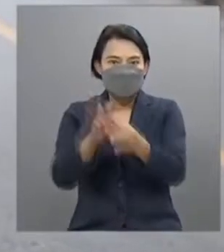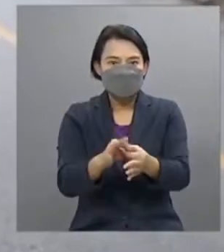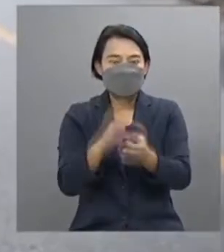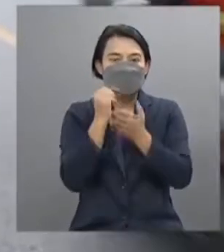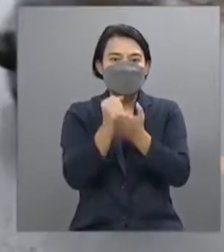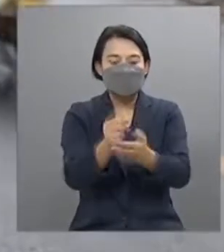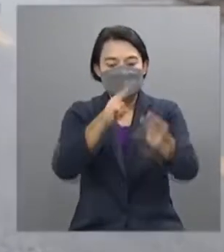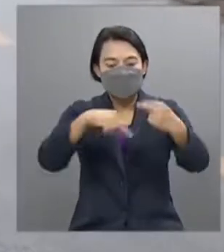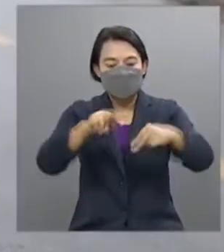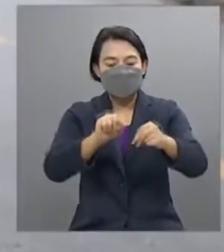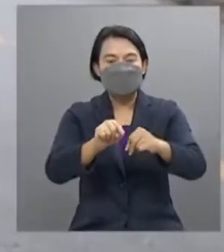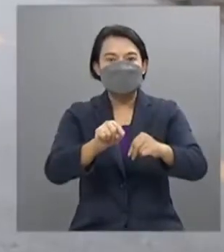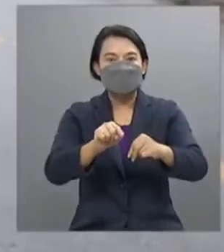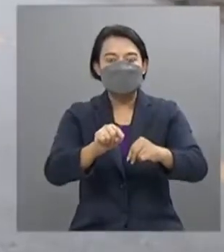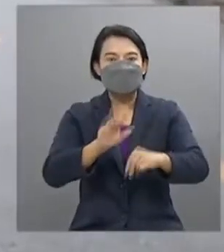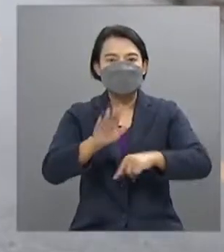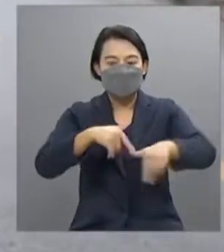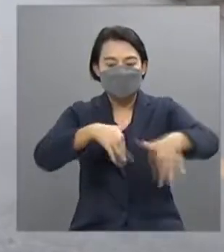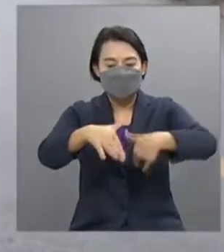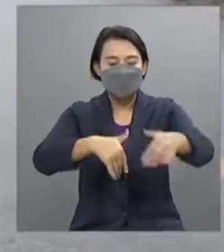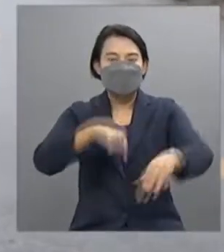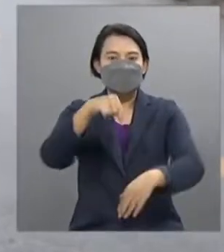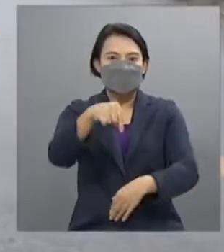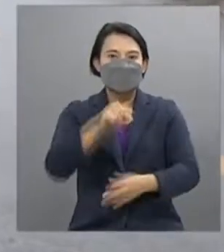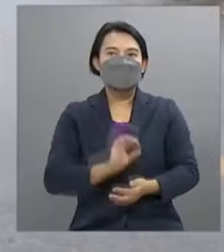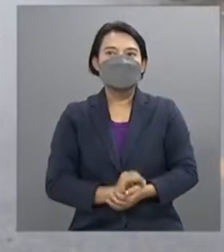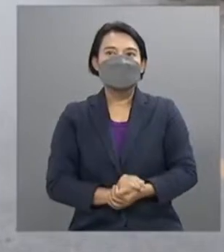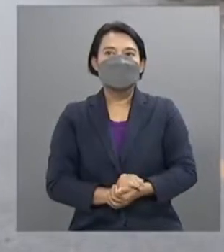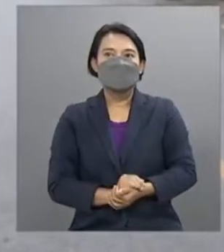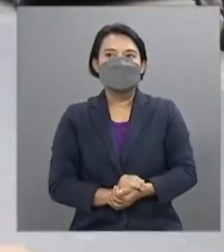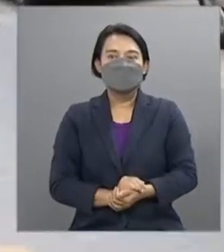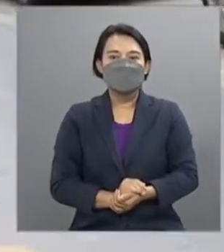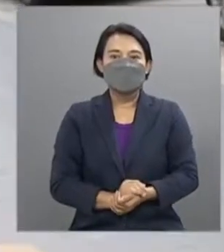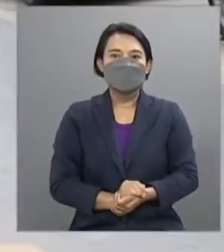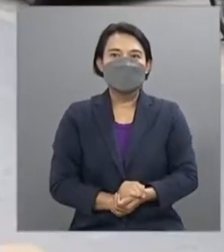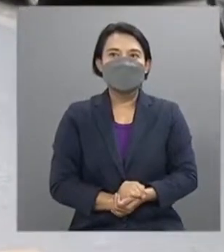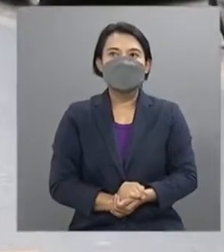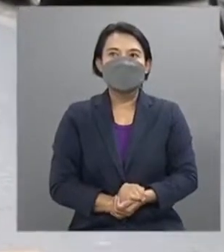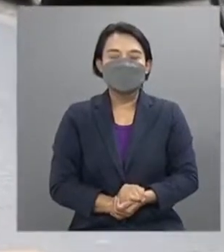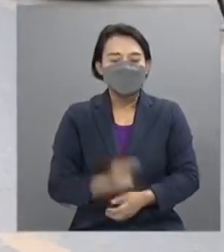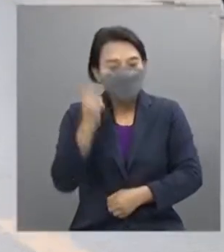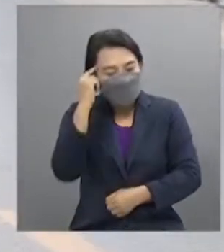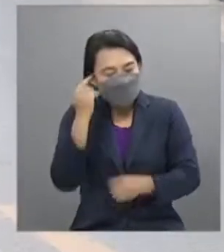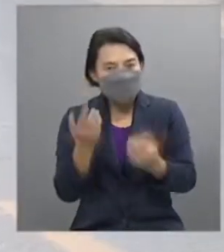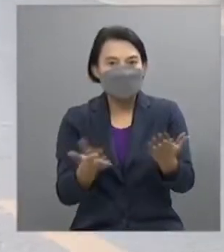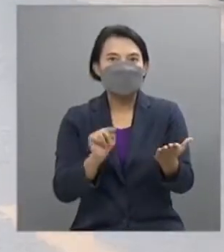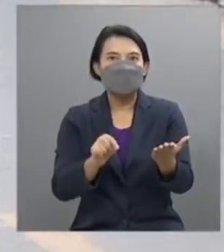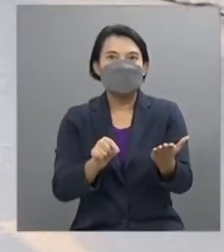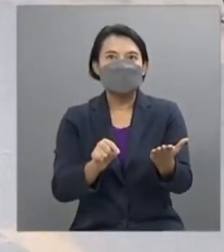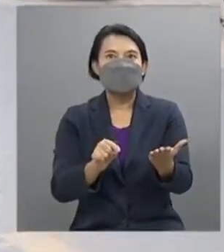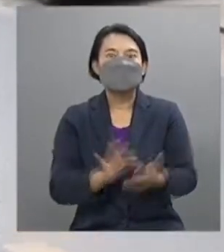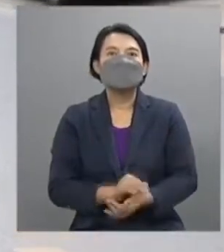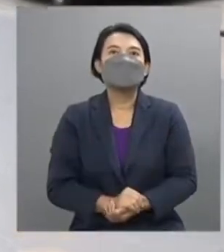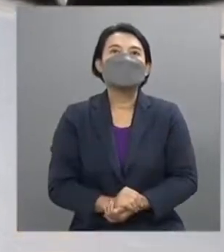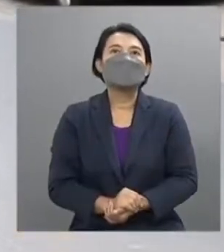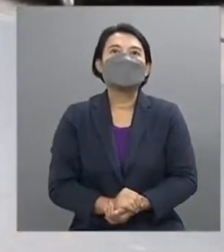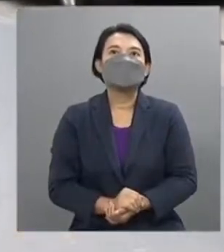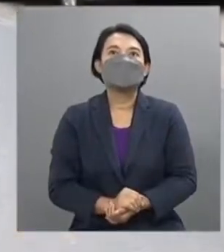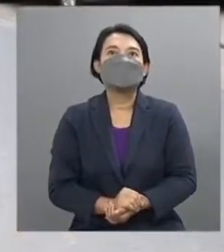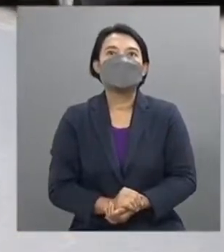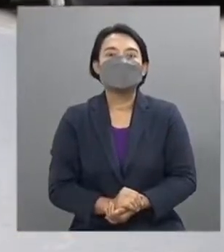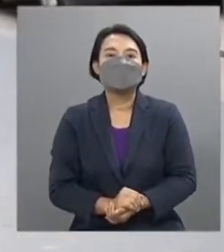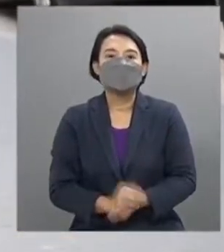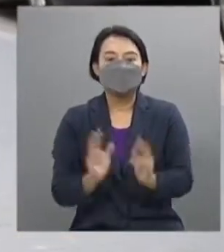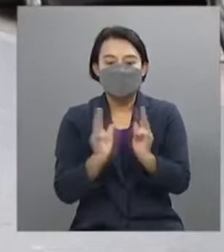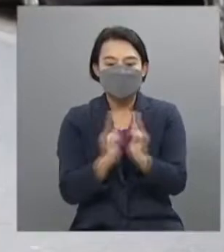ะครับน่าจะไม่มีการสูญเสียที่เกิดขึ้นอีกนะครับ เรื่อย ๆนี่นะคะเป็นเสียงของกรรมการชุมชน